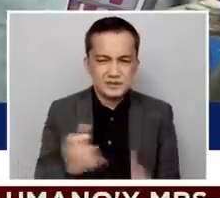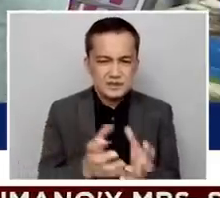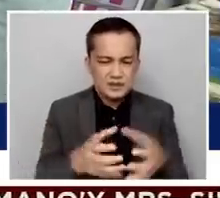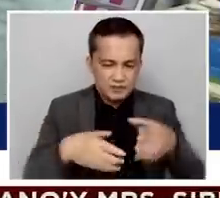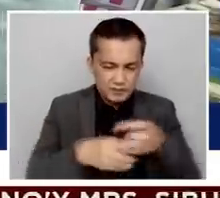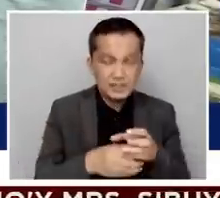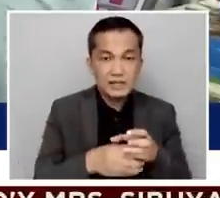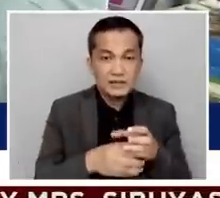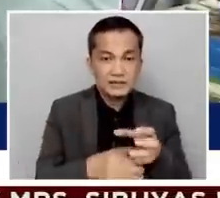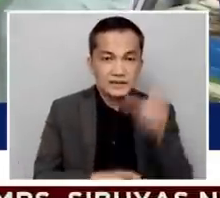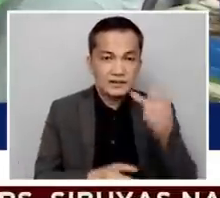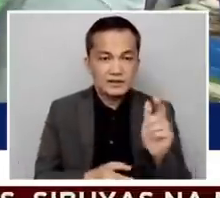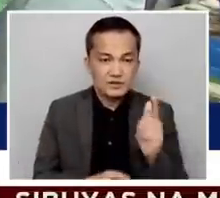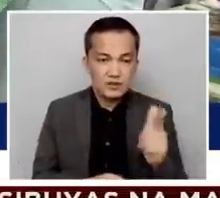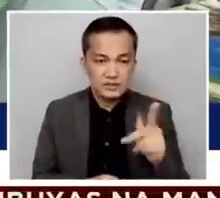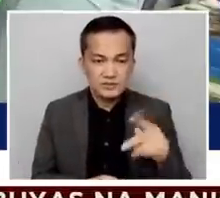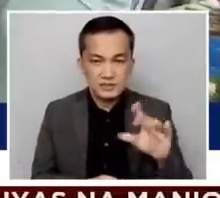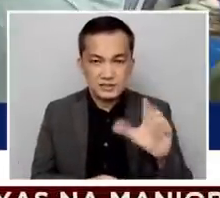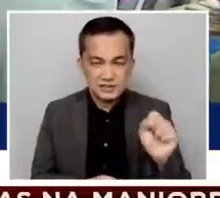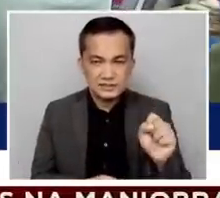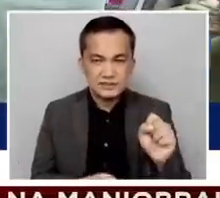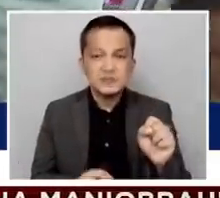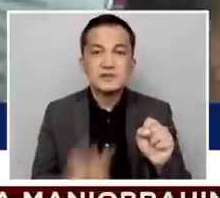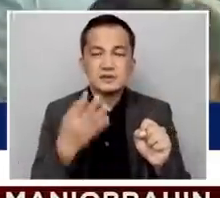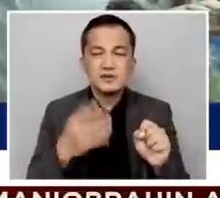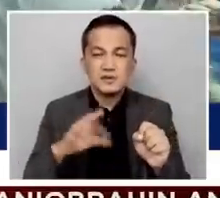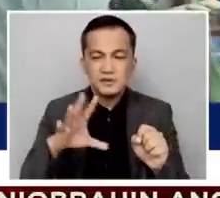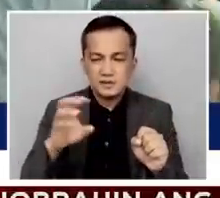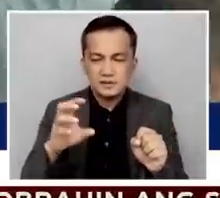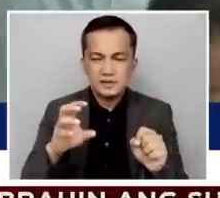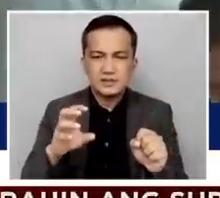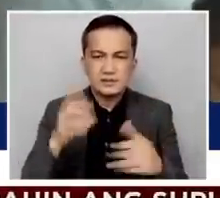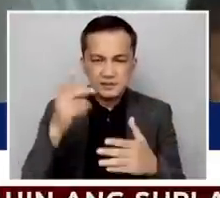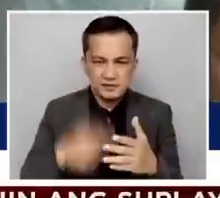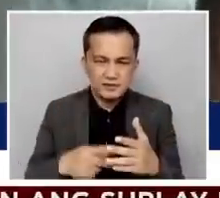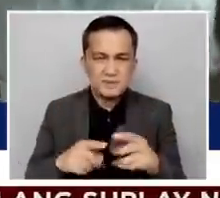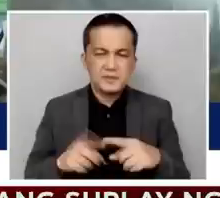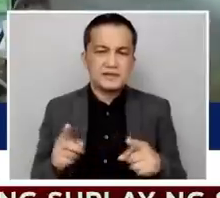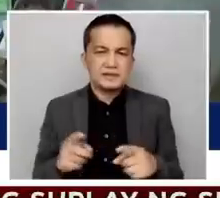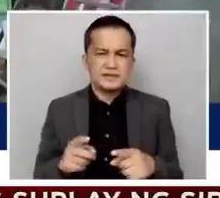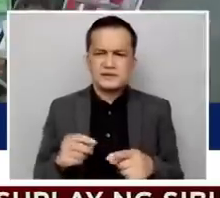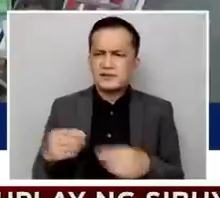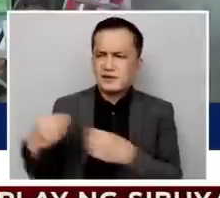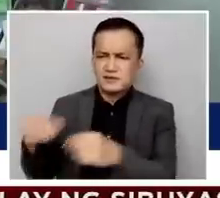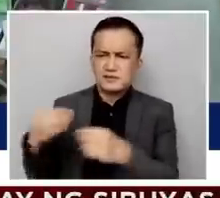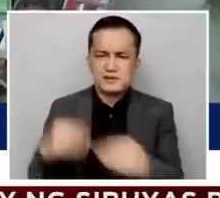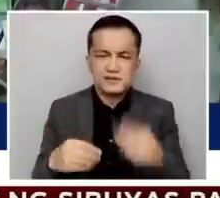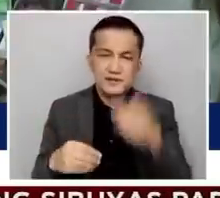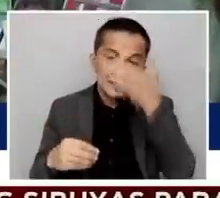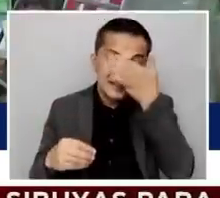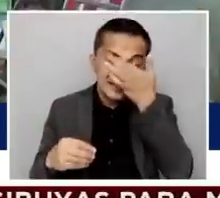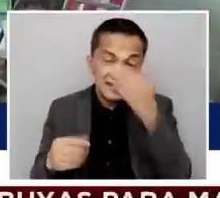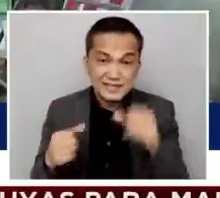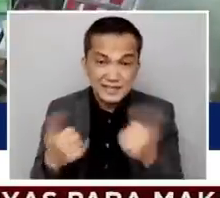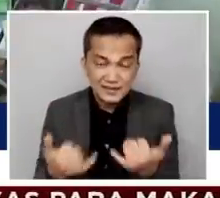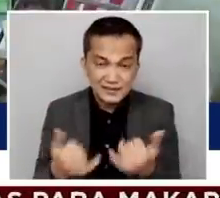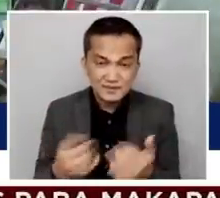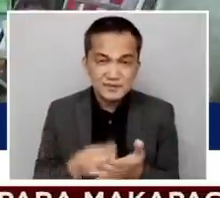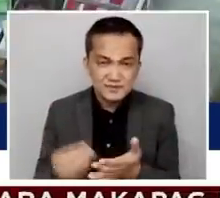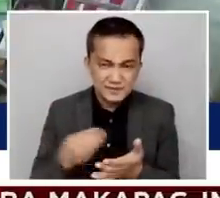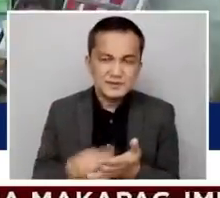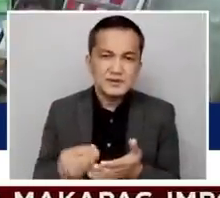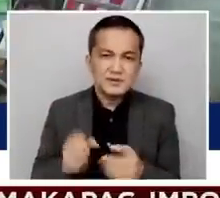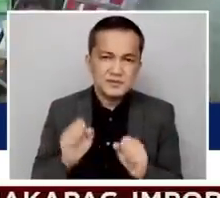o yung 20 pieces nito umabot ng 500 pesos yung presyo, pero may mga tindahan dito na sa ngayon ay mabibili na